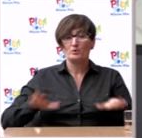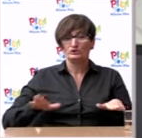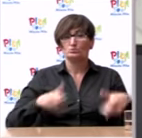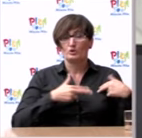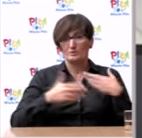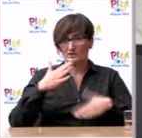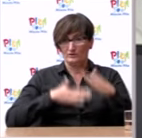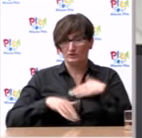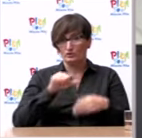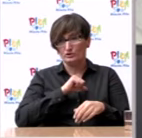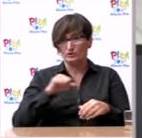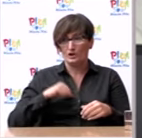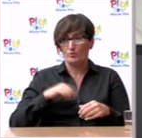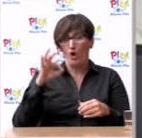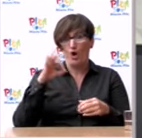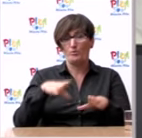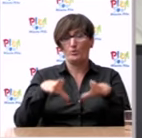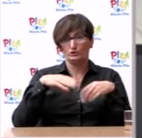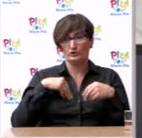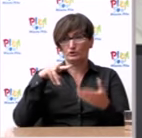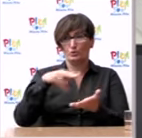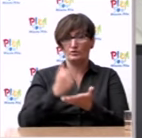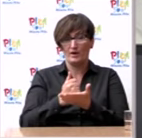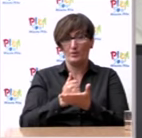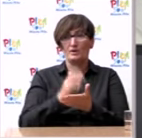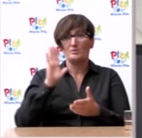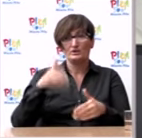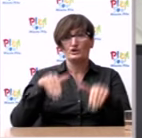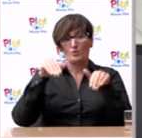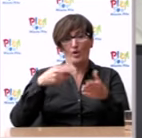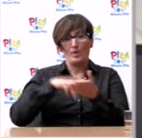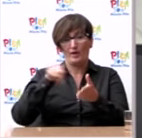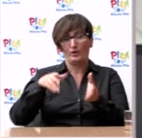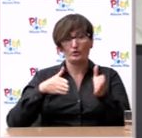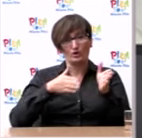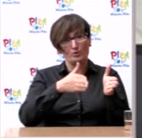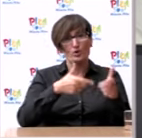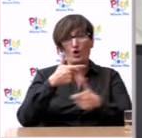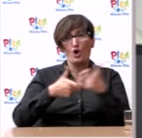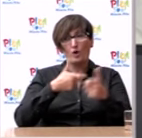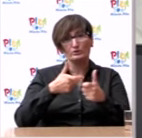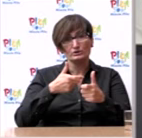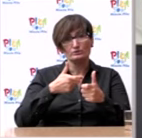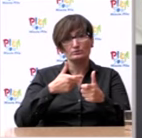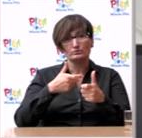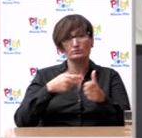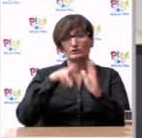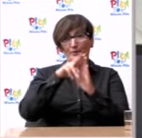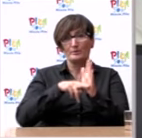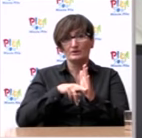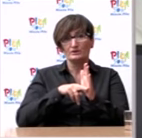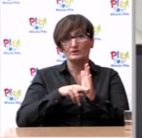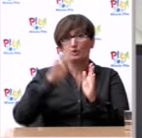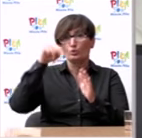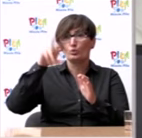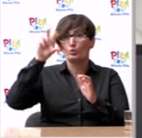że po podjęciu przez nas uchwały będziemy mogli stosować na tych drogach przepisy ruchu drogowego. A co jest najważniejsze w